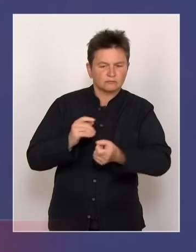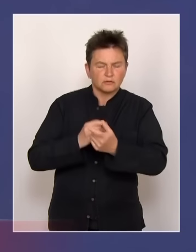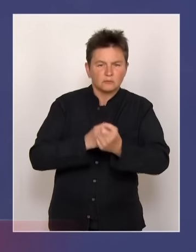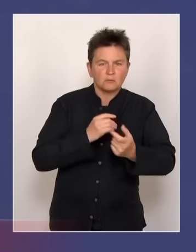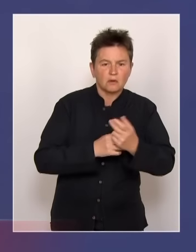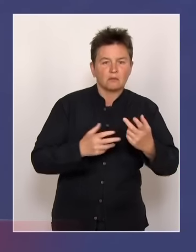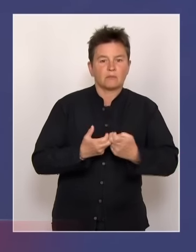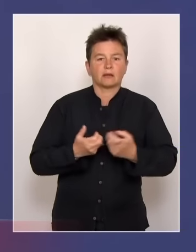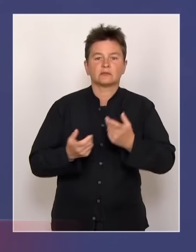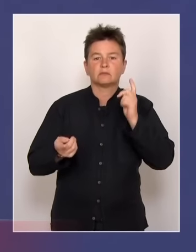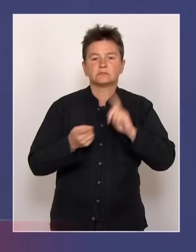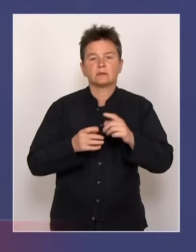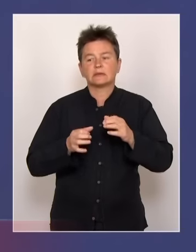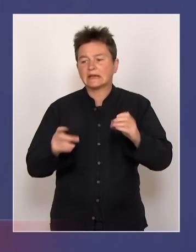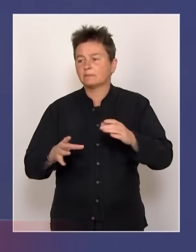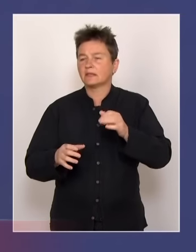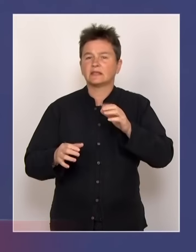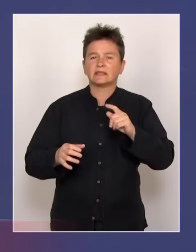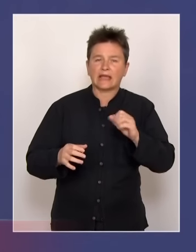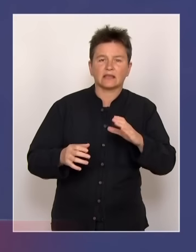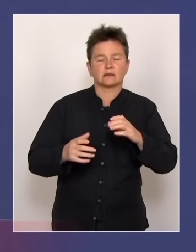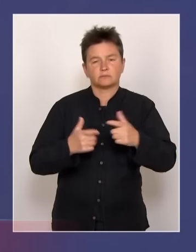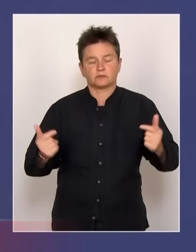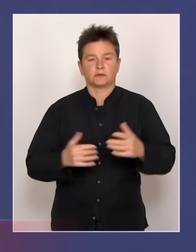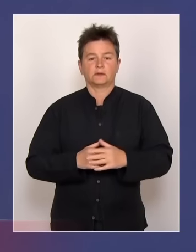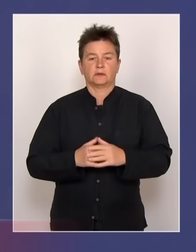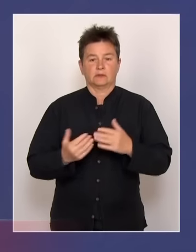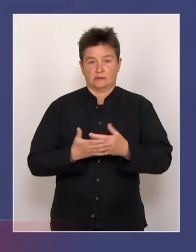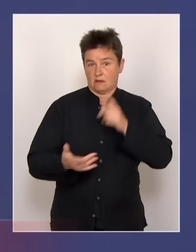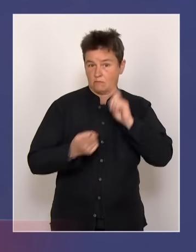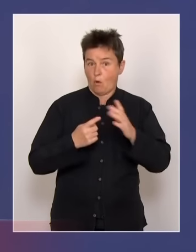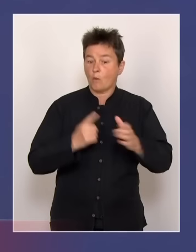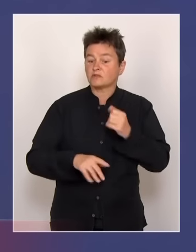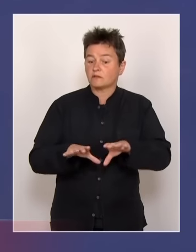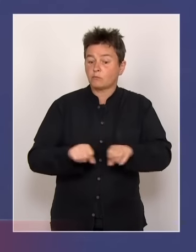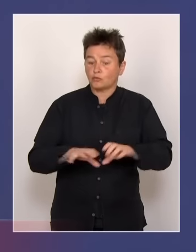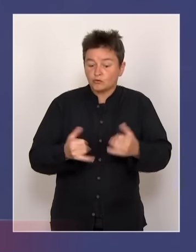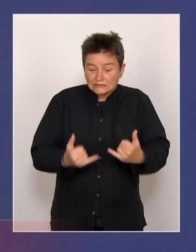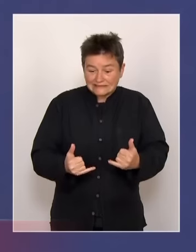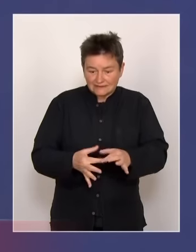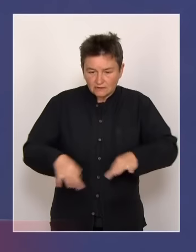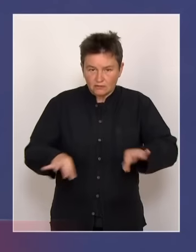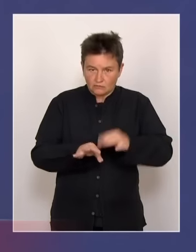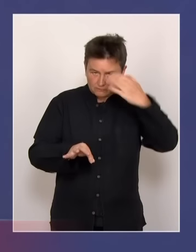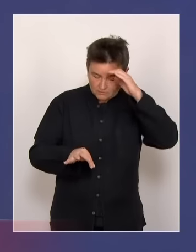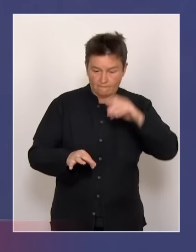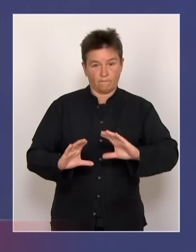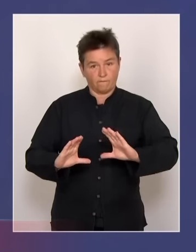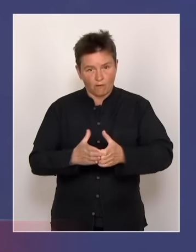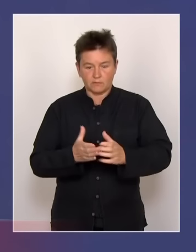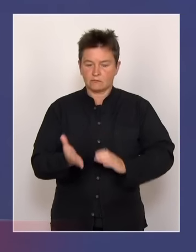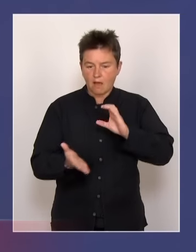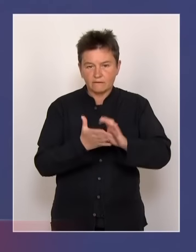tout ce qui a été fait sur les clean tech ou d'autres, doit avoir des objectifs de production sur le sol européen, des actions de formation, des investissements